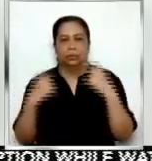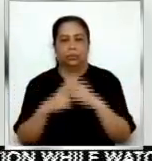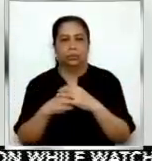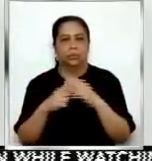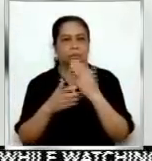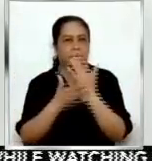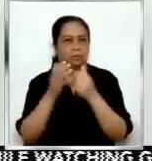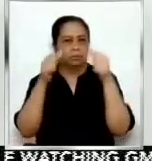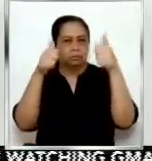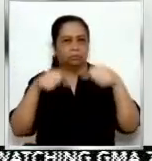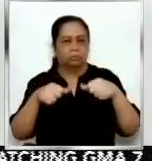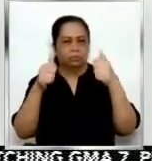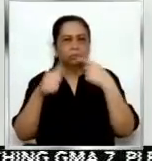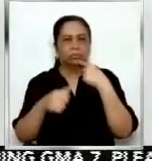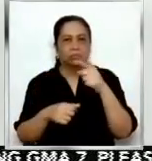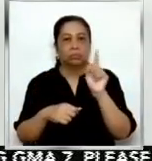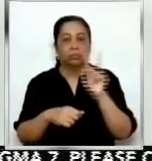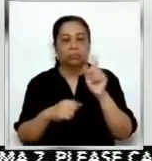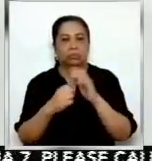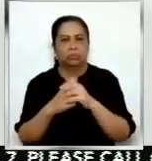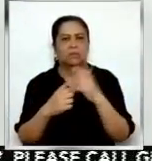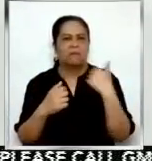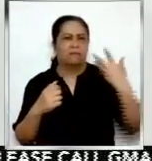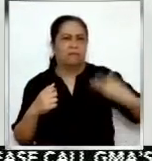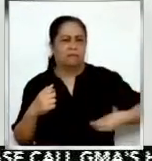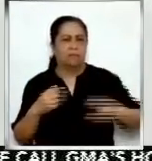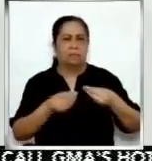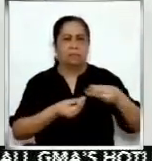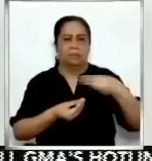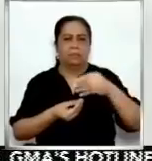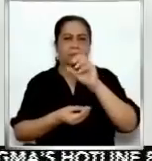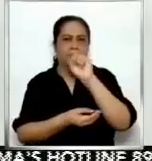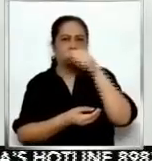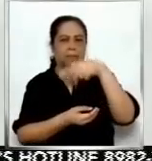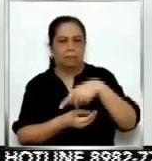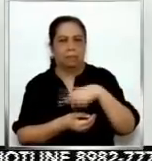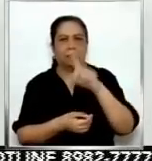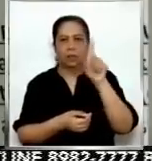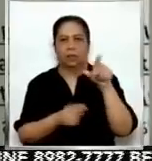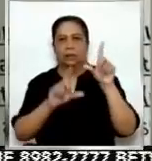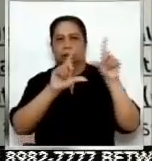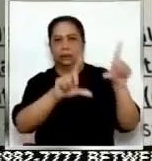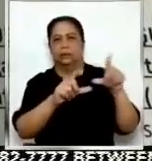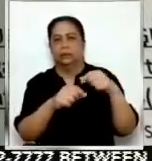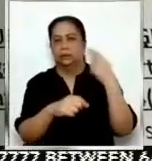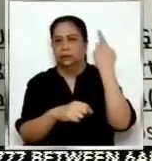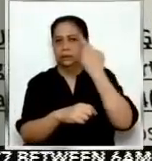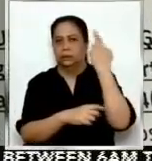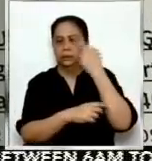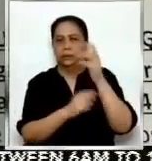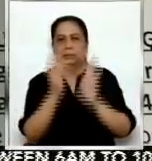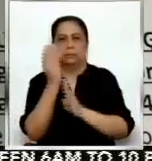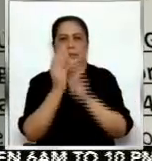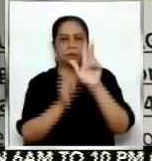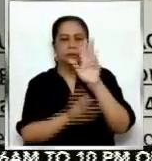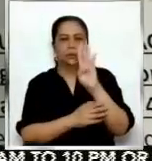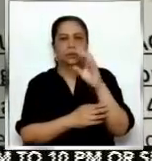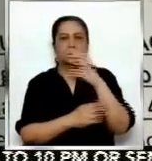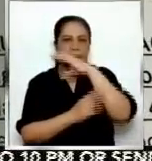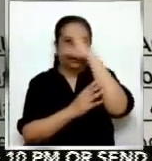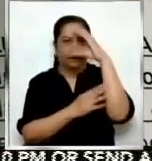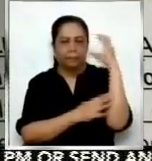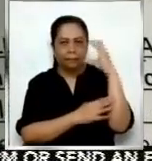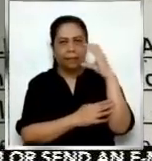post, sinabi ni Calubayan na may anomalya sa pamimigay ng SAP doon. Isa ito sa naging basihan ng Branch 34 ng Calabap Regional Trial Court